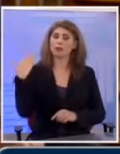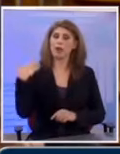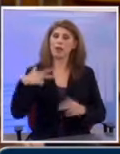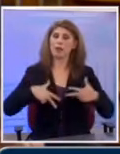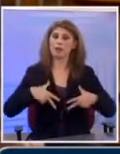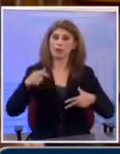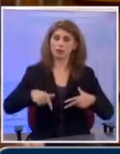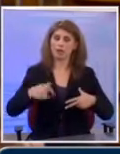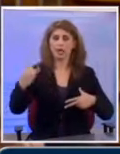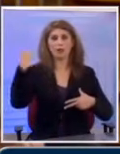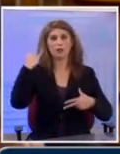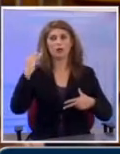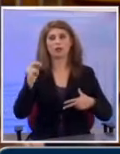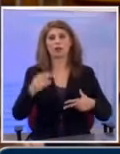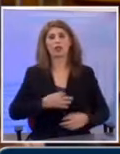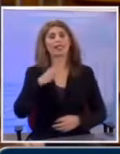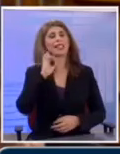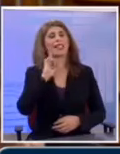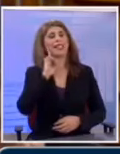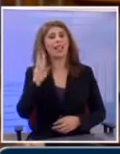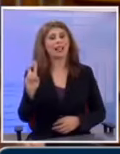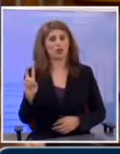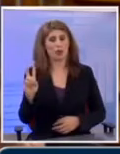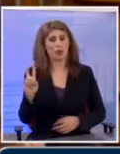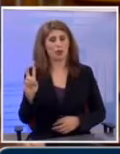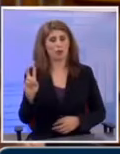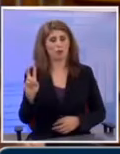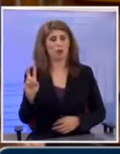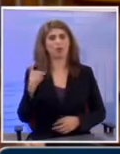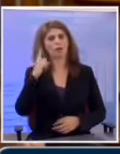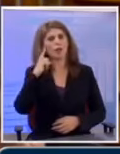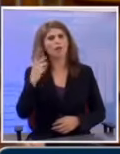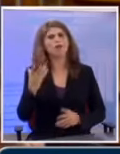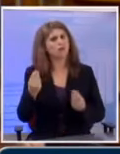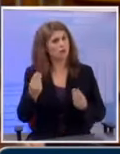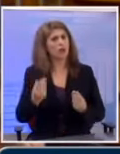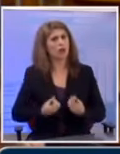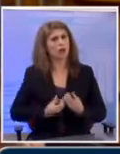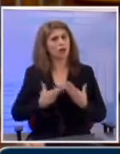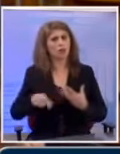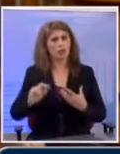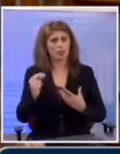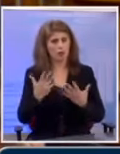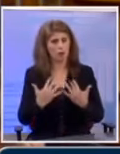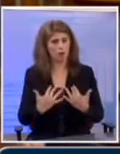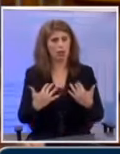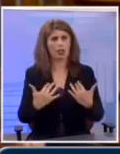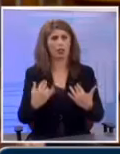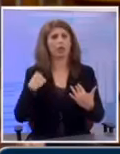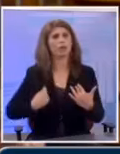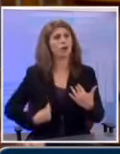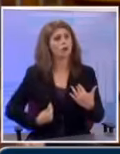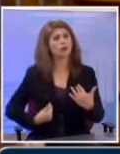σημερινής Αντιπρόεδρου της Βουλής, κ. Χριστοδουλοπούλου. Απόψεις που πολλάκις έχουν εκφραστεί και στο Κοινοβούλιο και